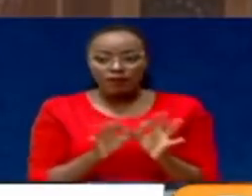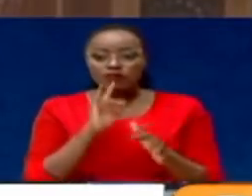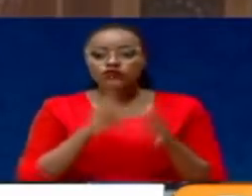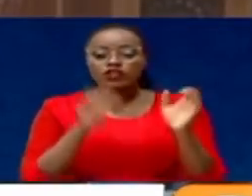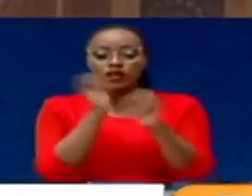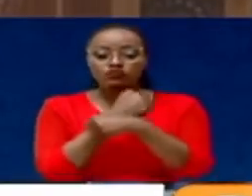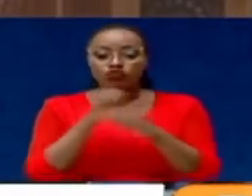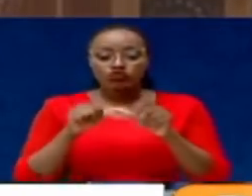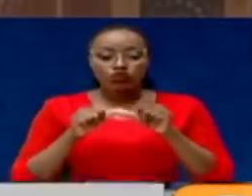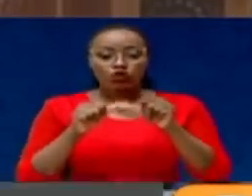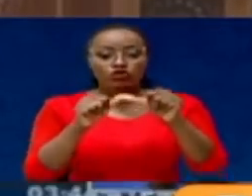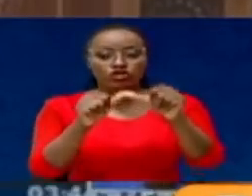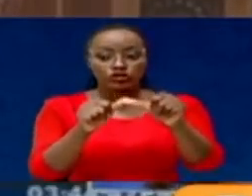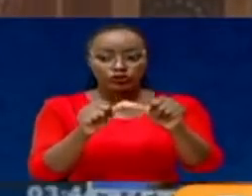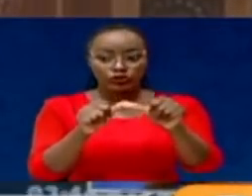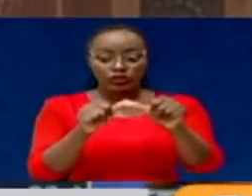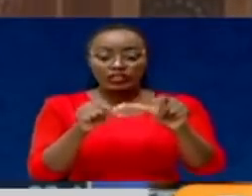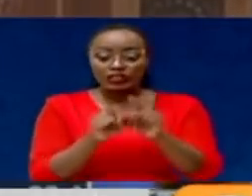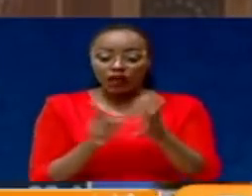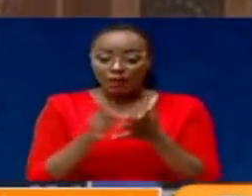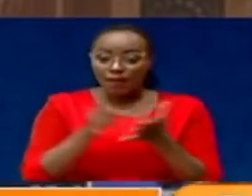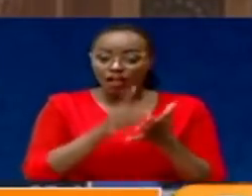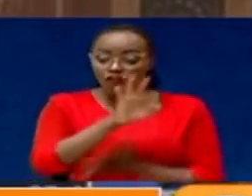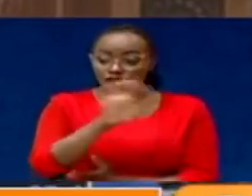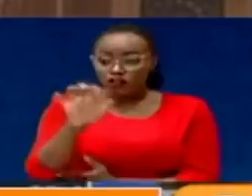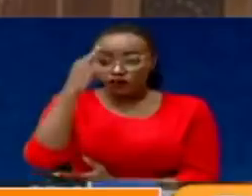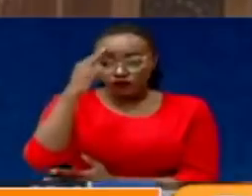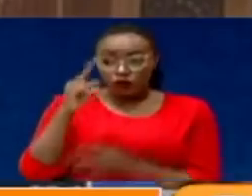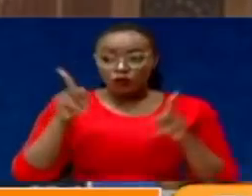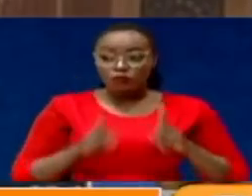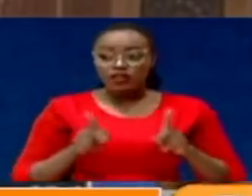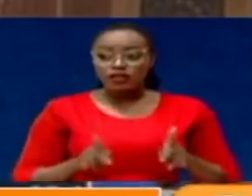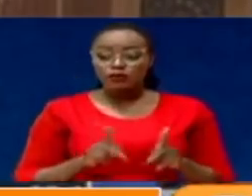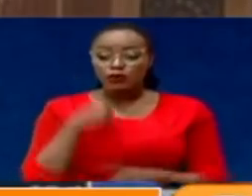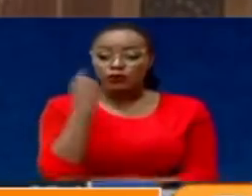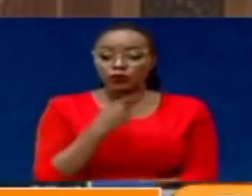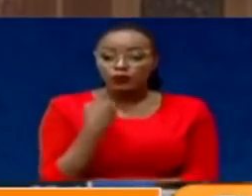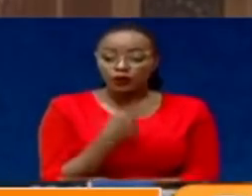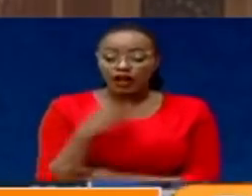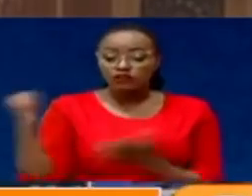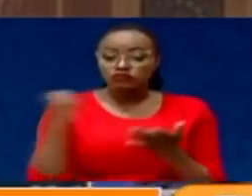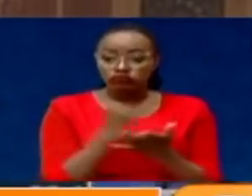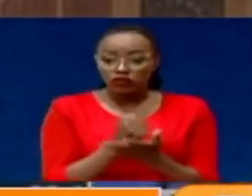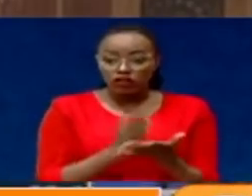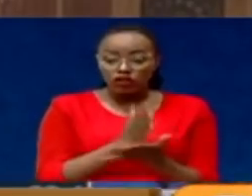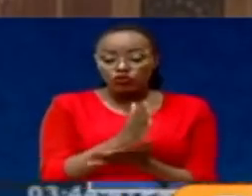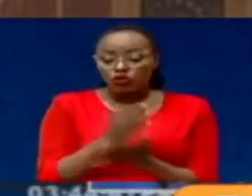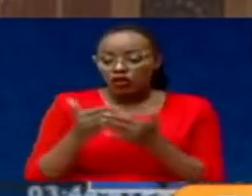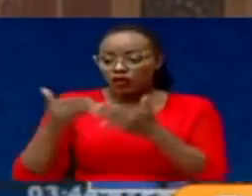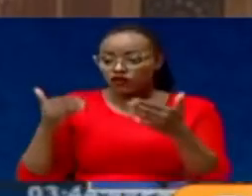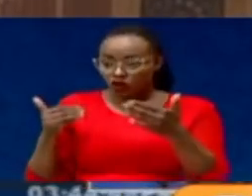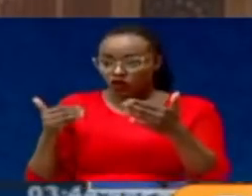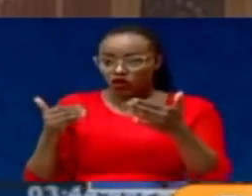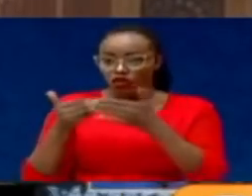he could not continue paying school fees for people who were recruited by the